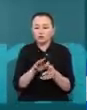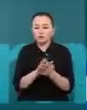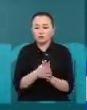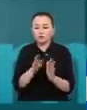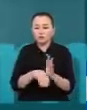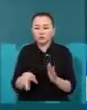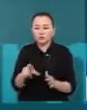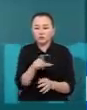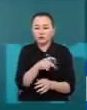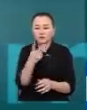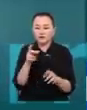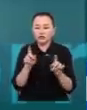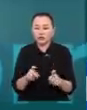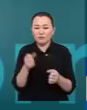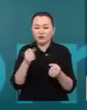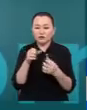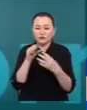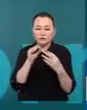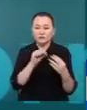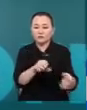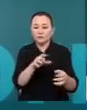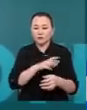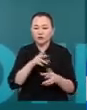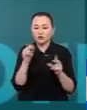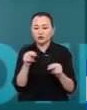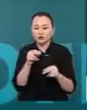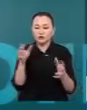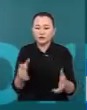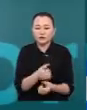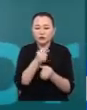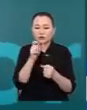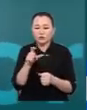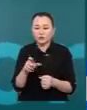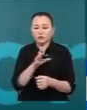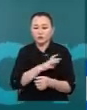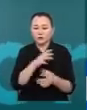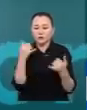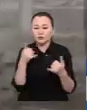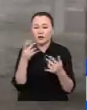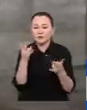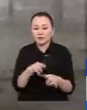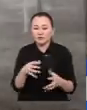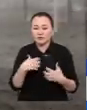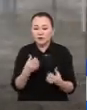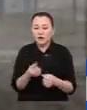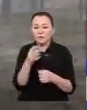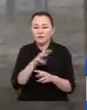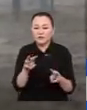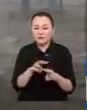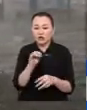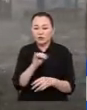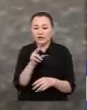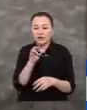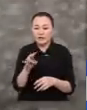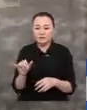Тасқын жол бойынан екі адам отырған жеңіл көлікті ағызып әкеткен. Қайта төтеншеліктер құтқарып аман қалған. Ал өңірде жүрген төтенше жағдай министрі Юрий